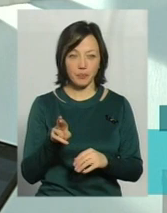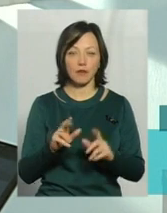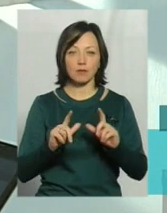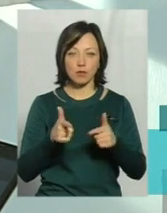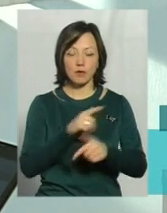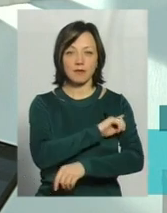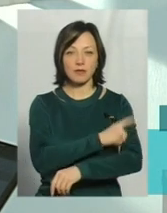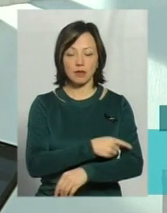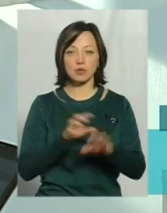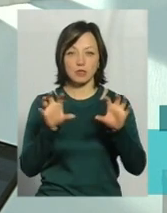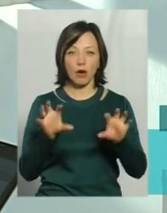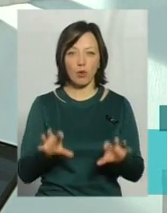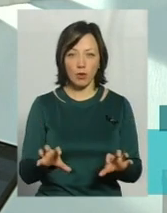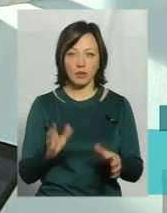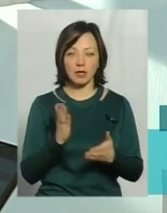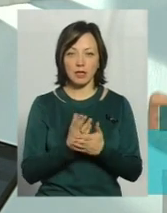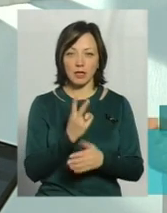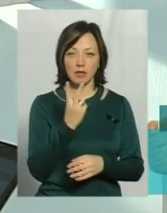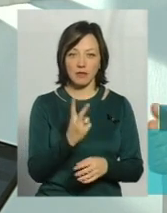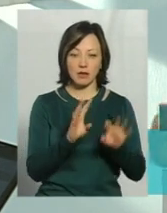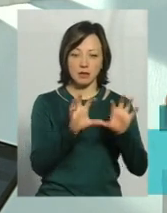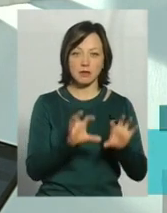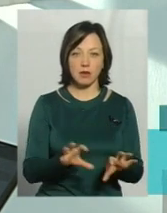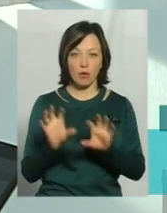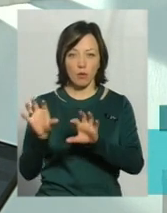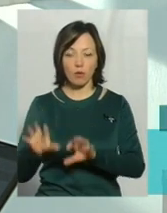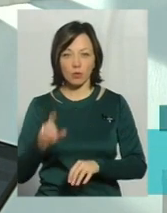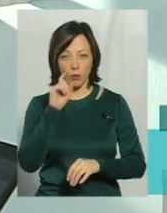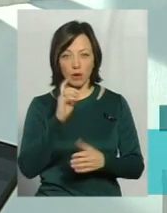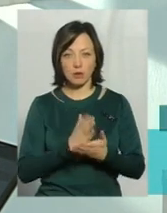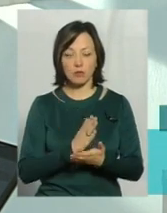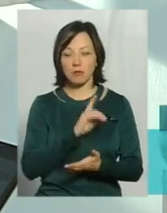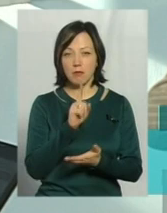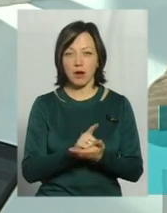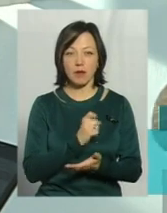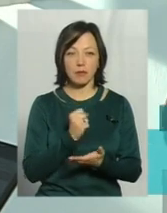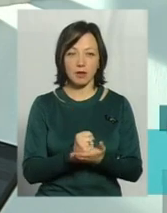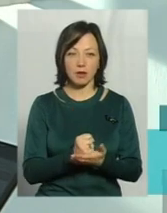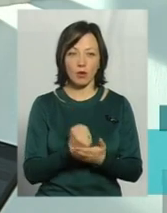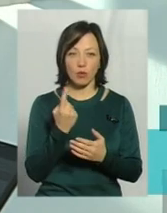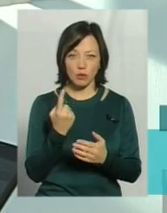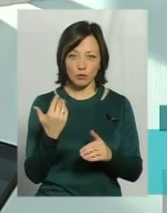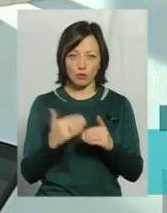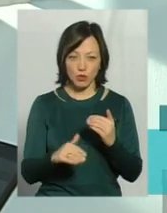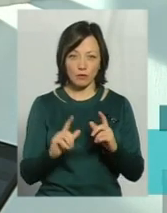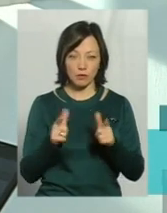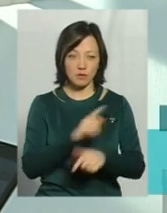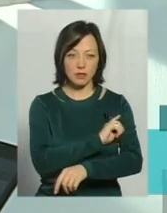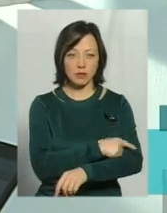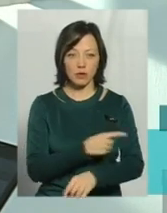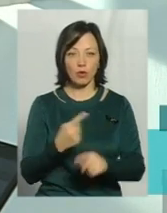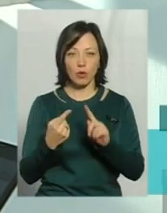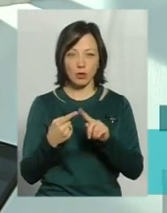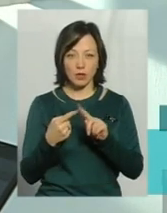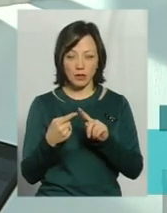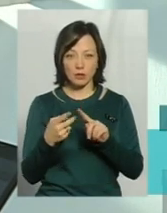в силу закон. Є два закони, які Україна має прийняти. Один вже вступив в силу, а один